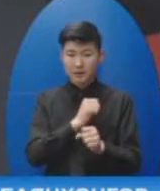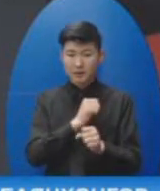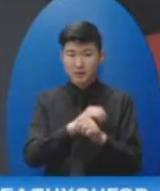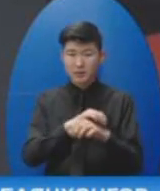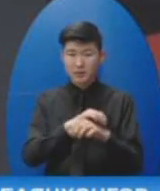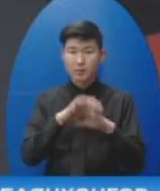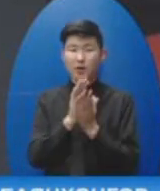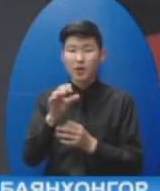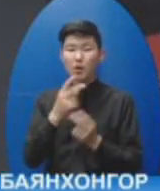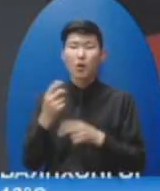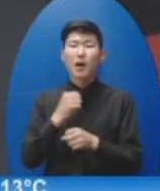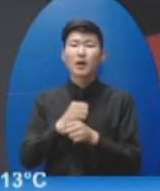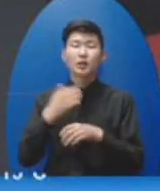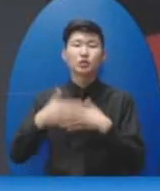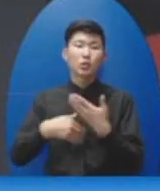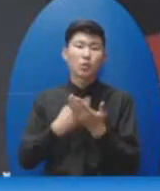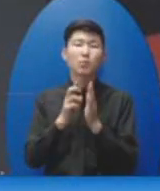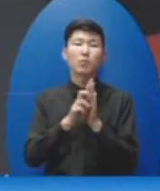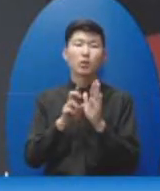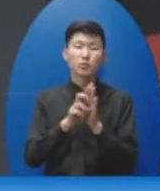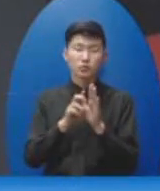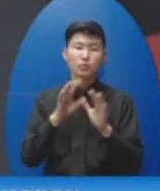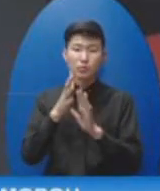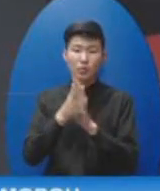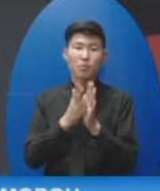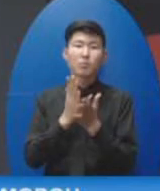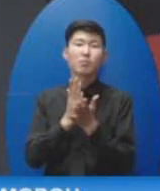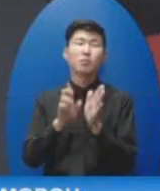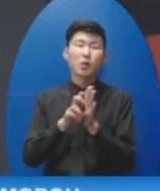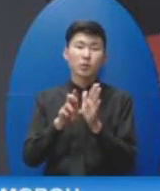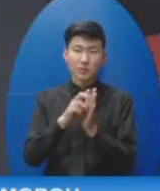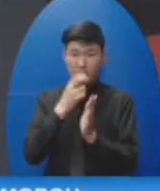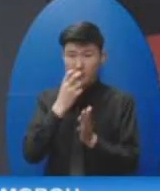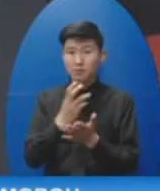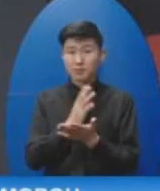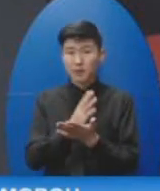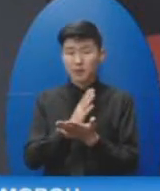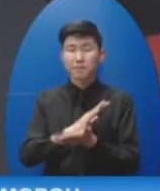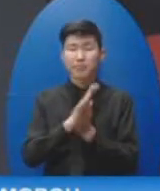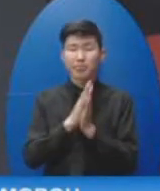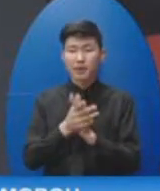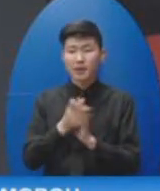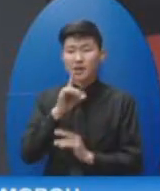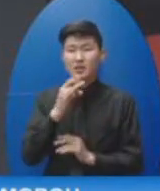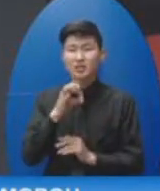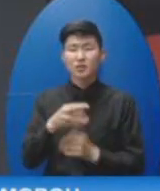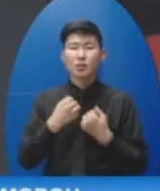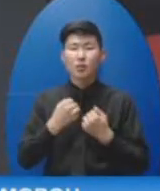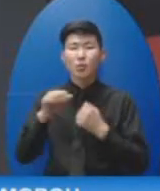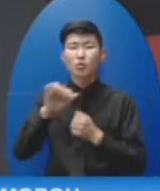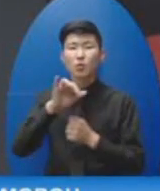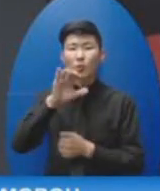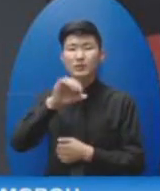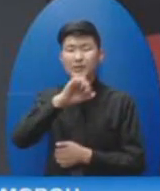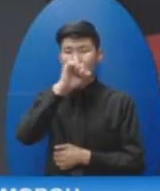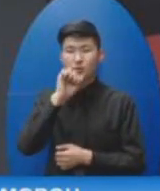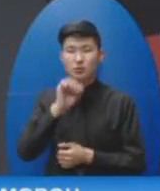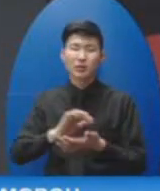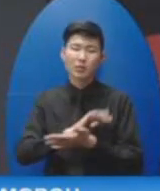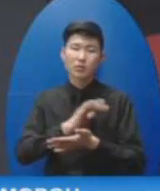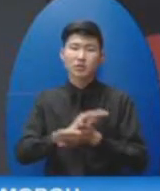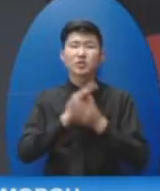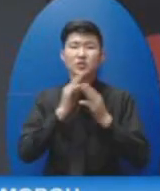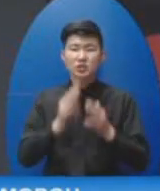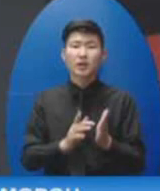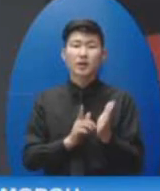ажиллагаа явуулах болцоо боломж бүрдэл гэдэг юм асуудал идэрлээ. Тийм учраас энэ эрчим хүчний асуудал усны асуудлыг яаралтай шийдэх хэрэгтэй.